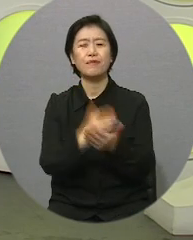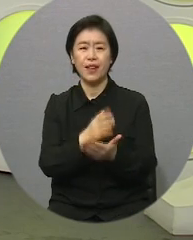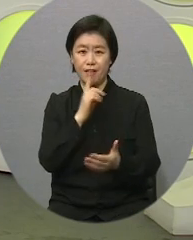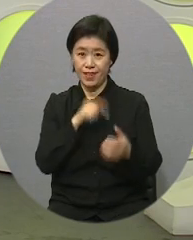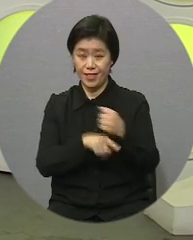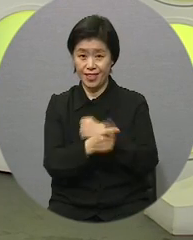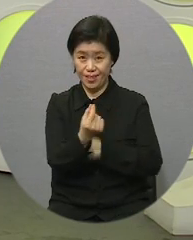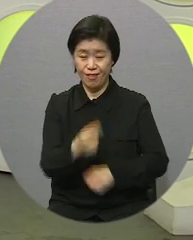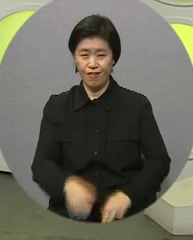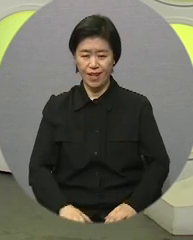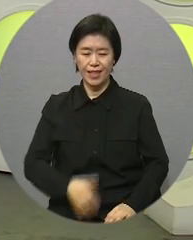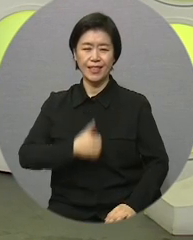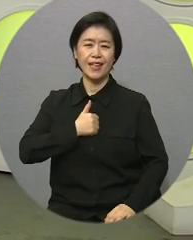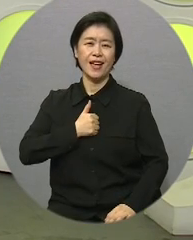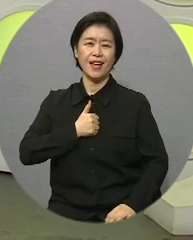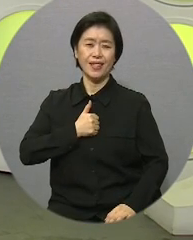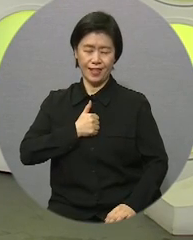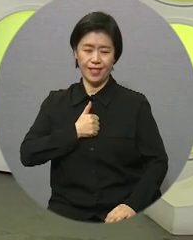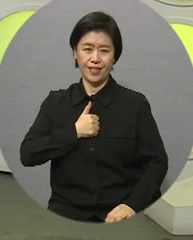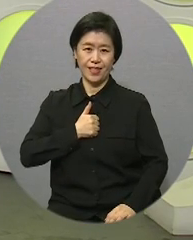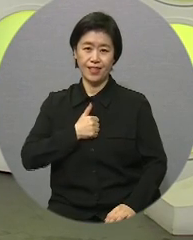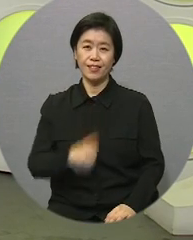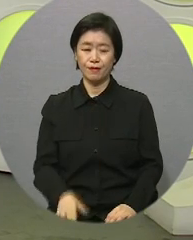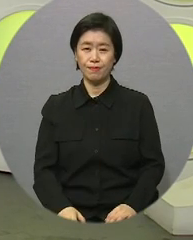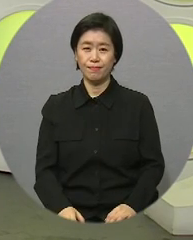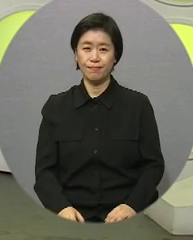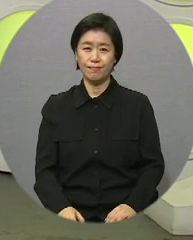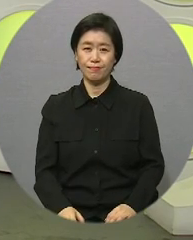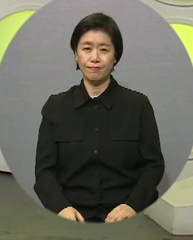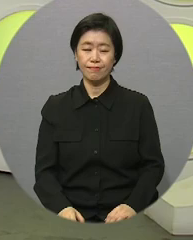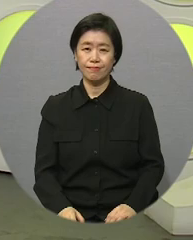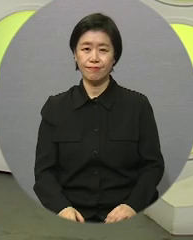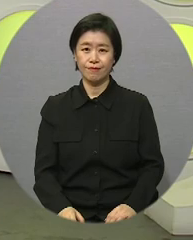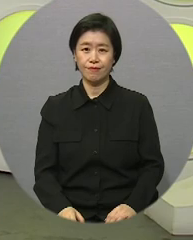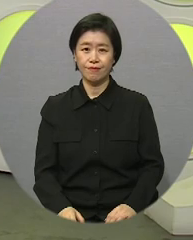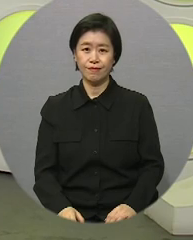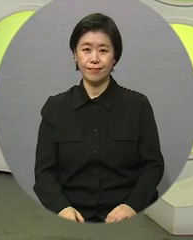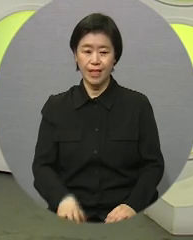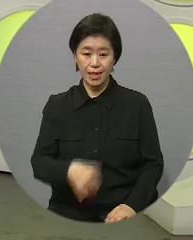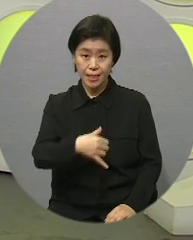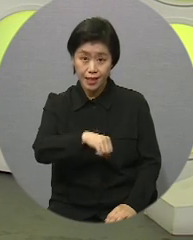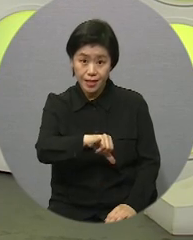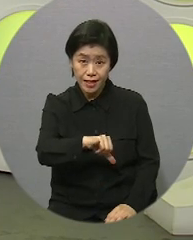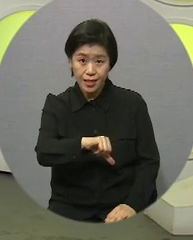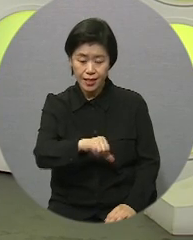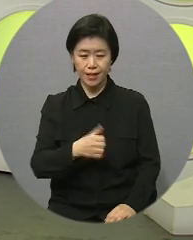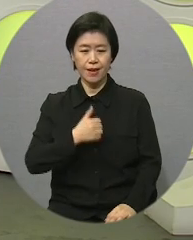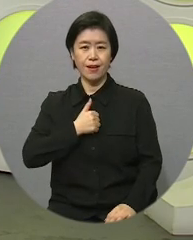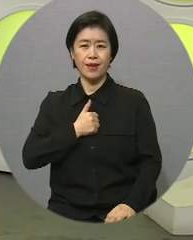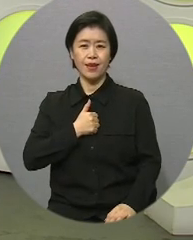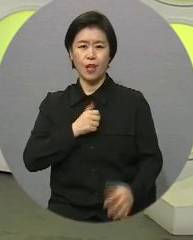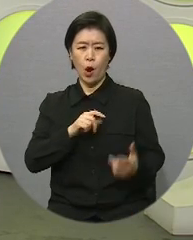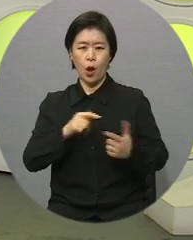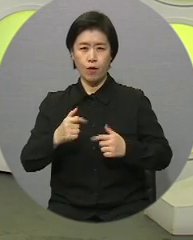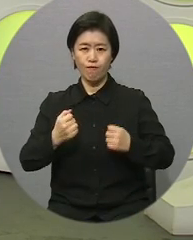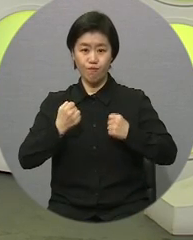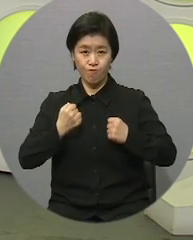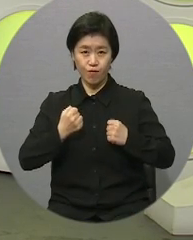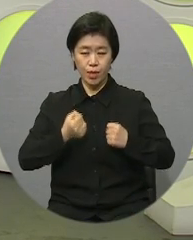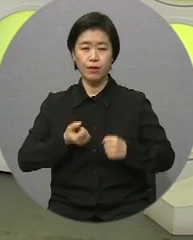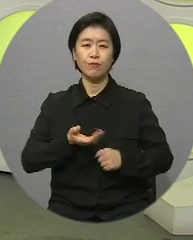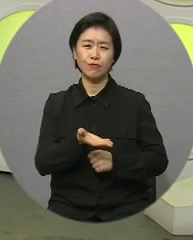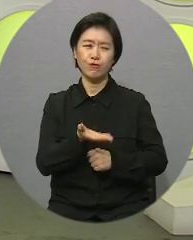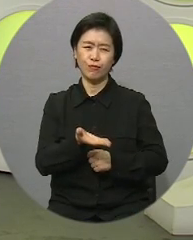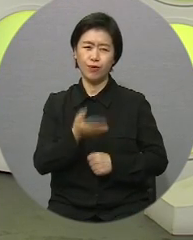자신감 자기 자식에게 자신감을 불어넣어 주는 어머니 네 아까 화면에서도